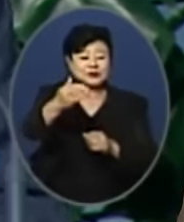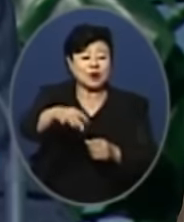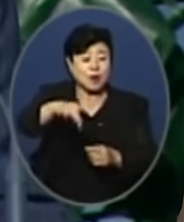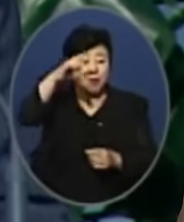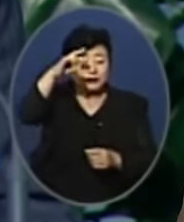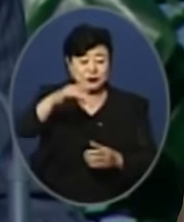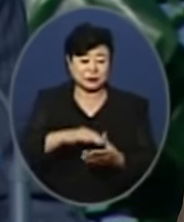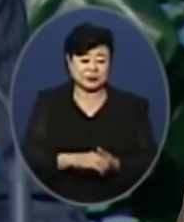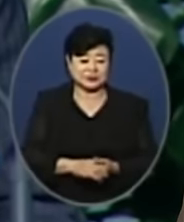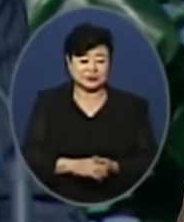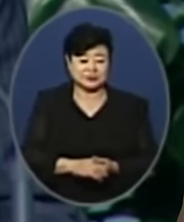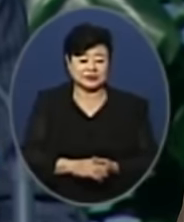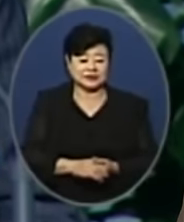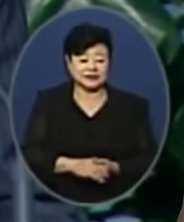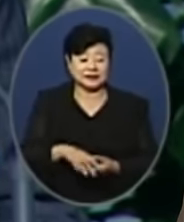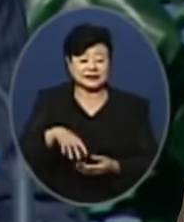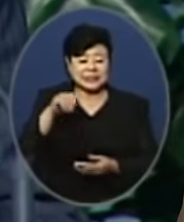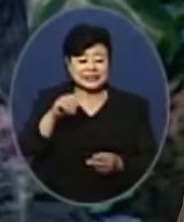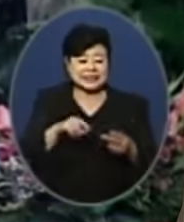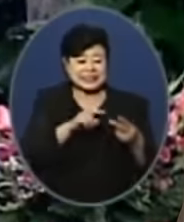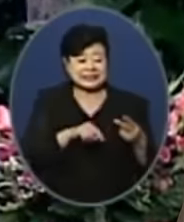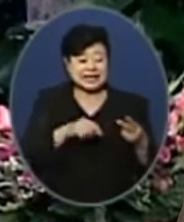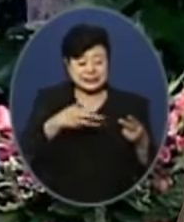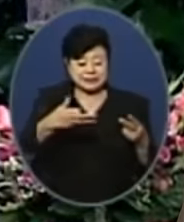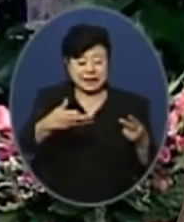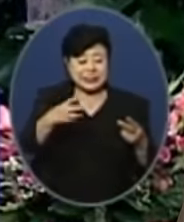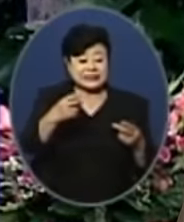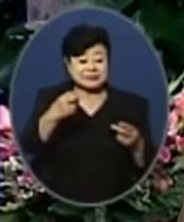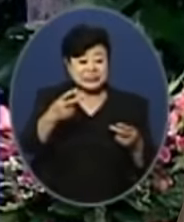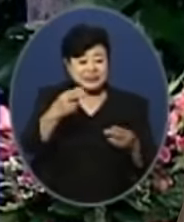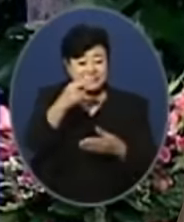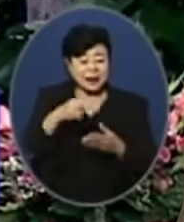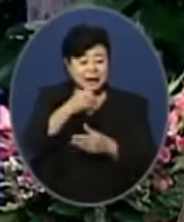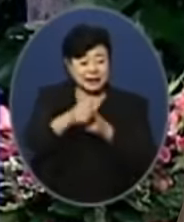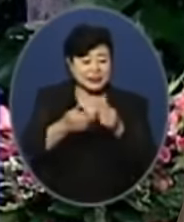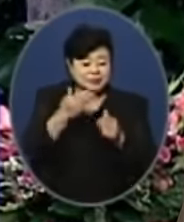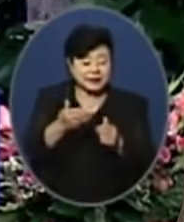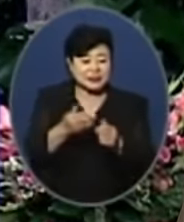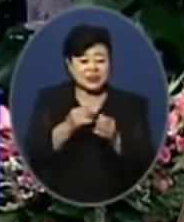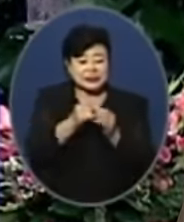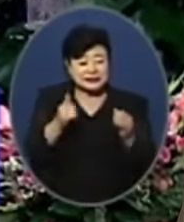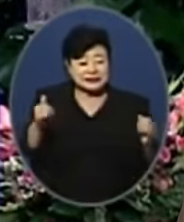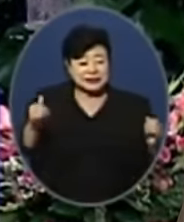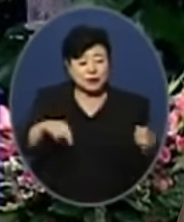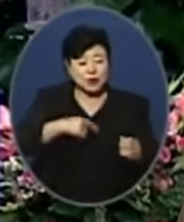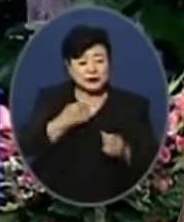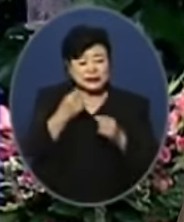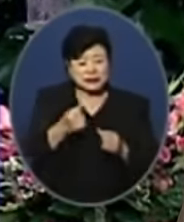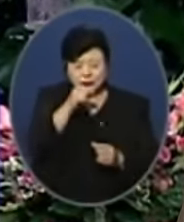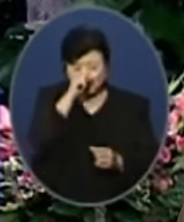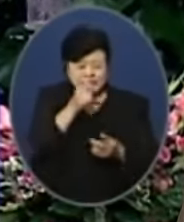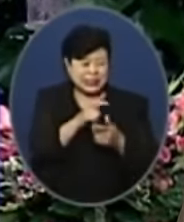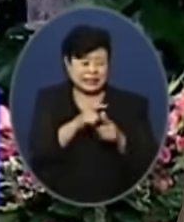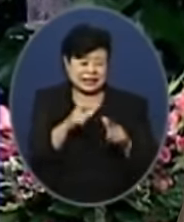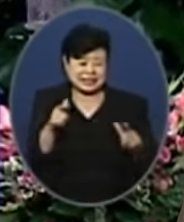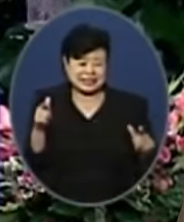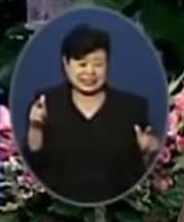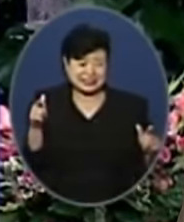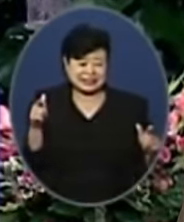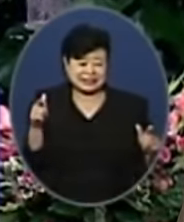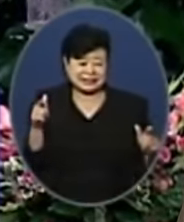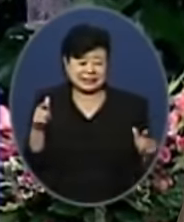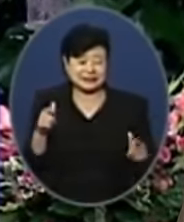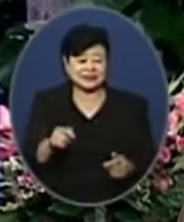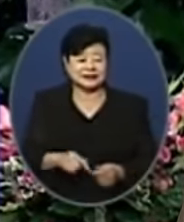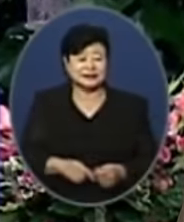먼저 보면은 창세기 2장 18절로 22절에 야훼 하나님이 가라사대 사람이 혼자 사는 것이 좋지 아니하니